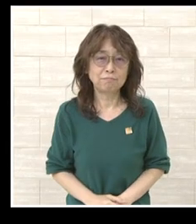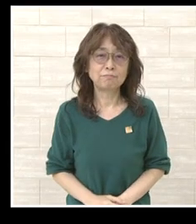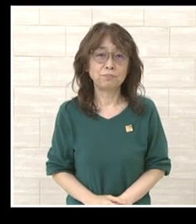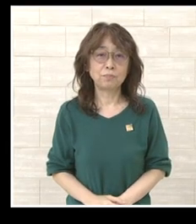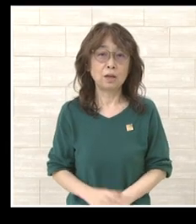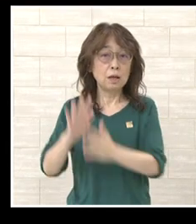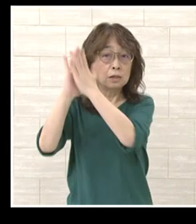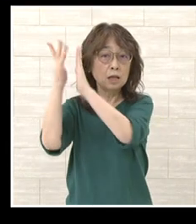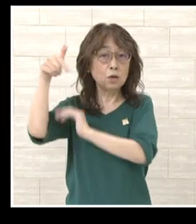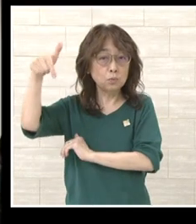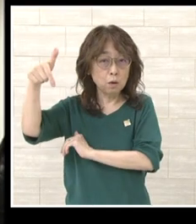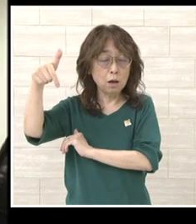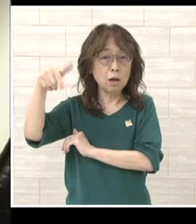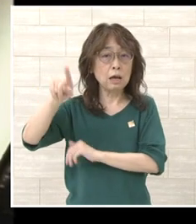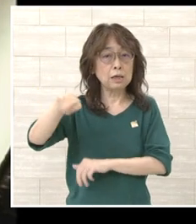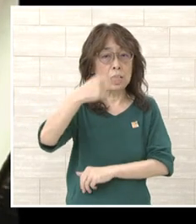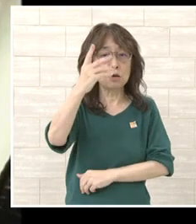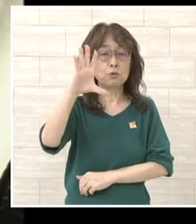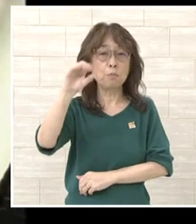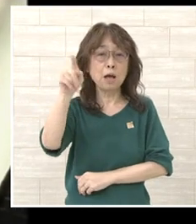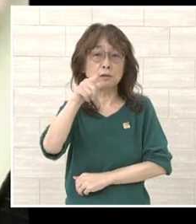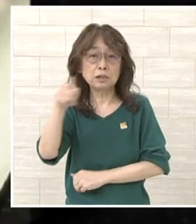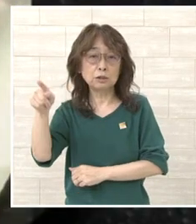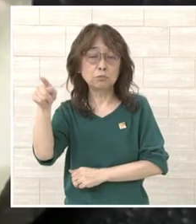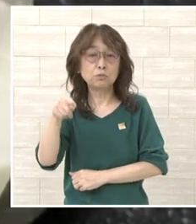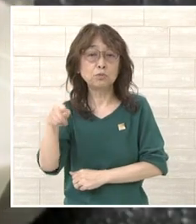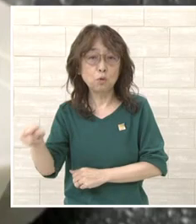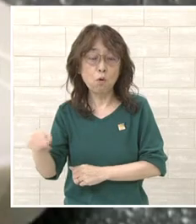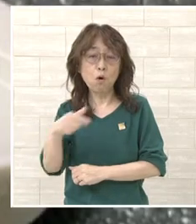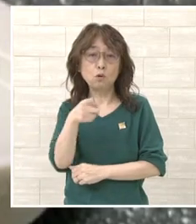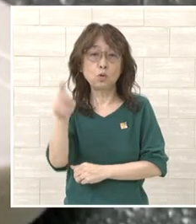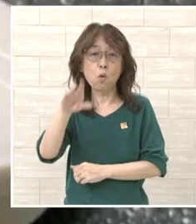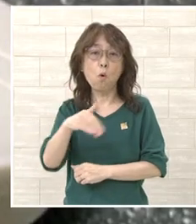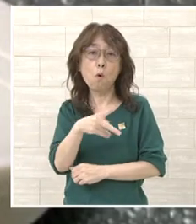政府はすでに100万人分のゾコーバの購入契約を